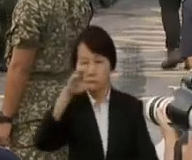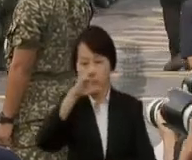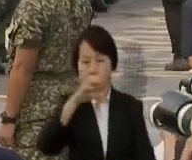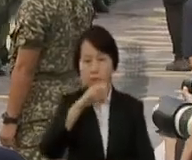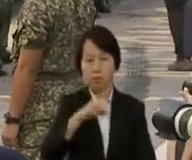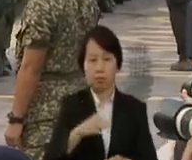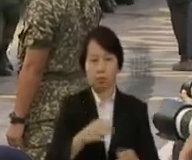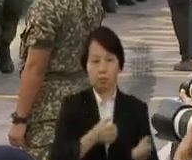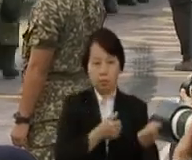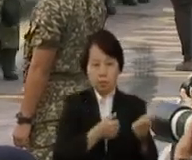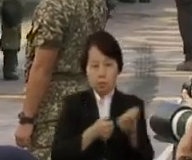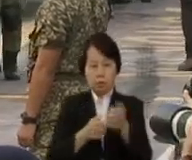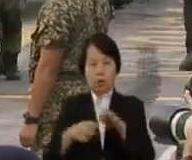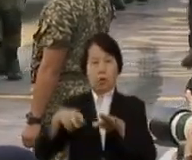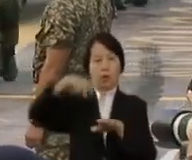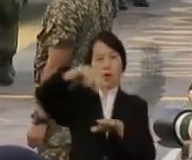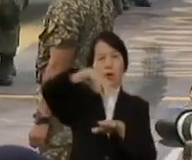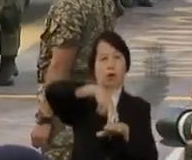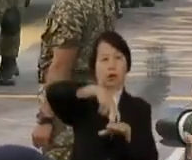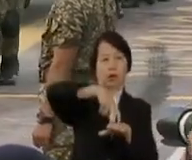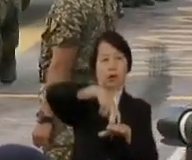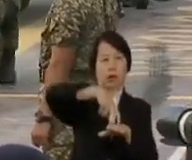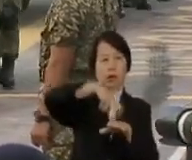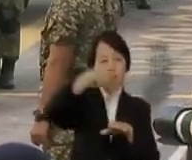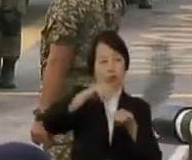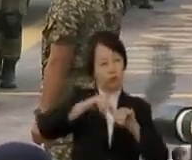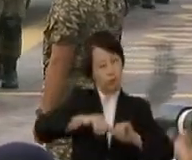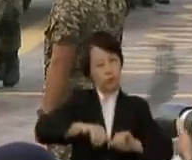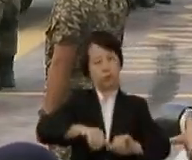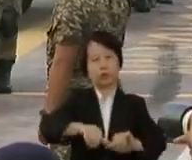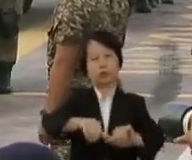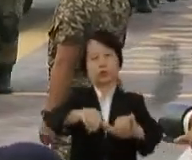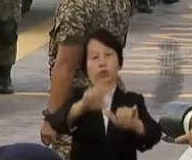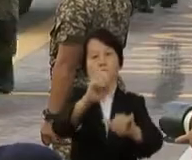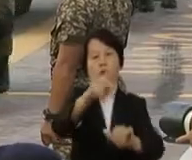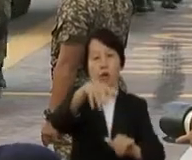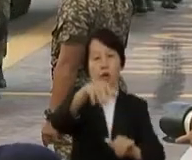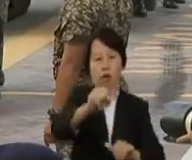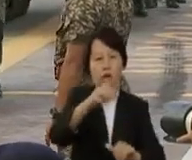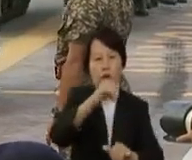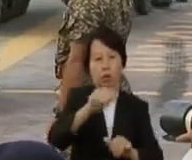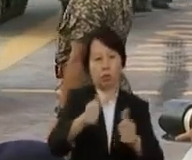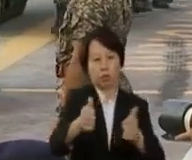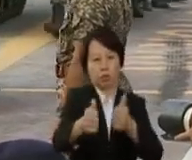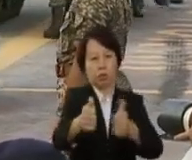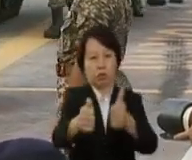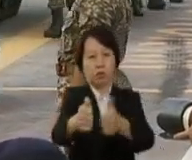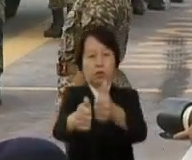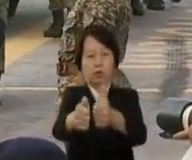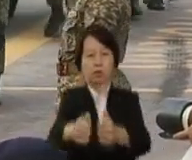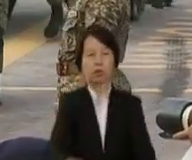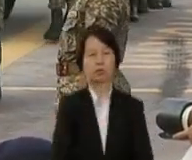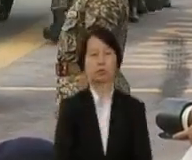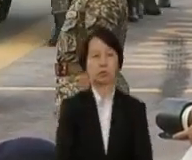Anggota tempur akan menaiki kereta perisai bagi meneruskan operasi pengejaran.